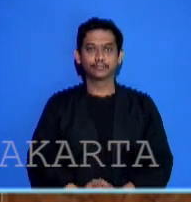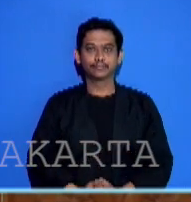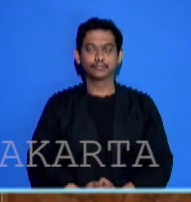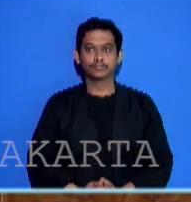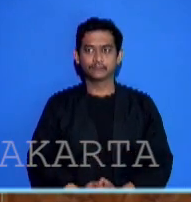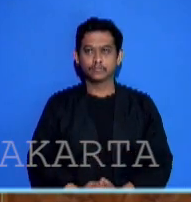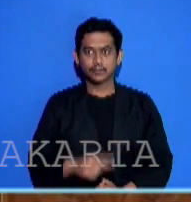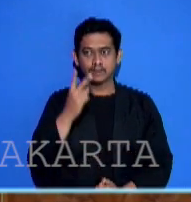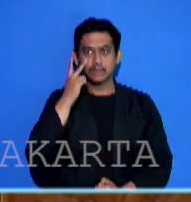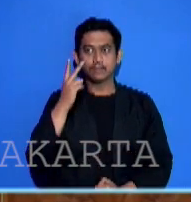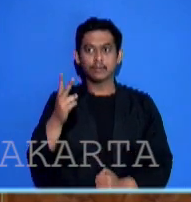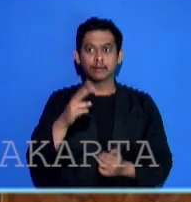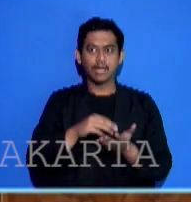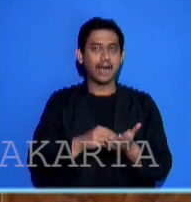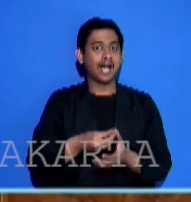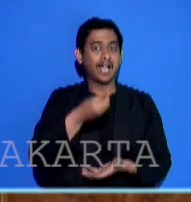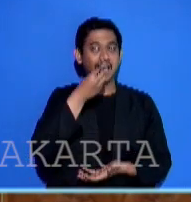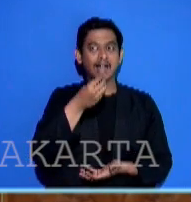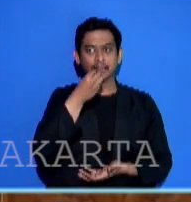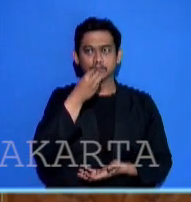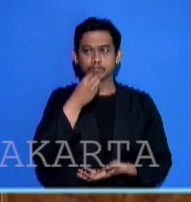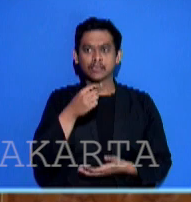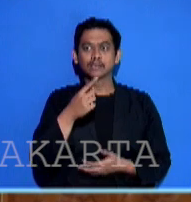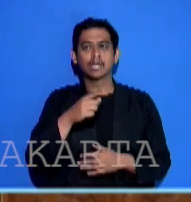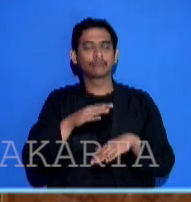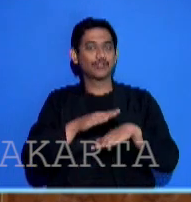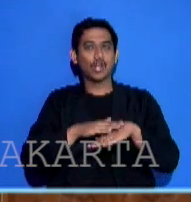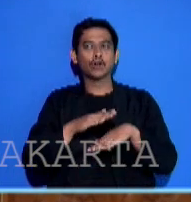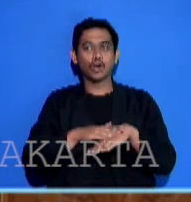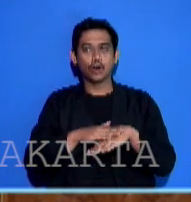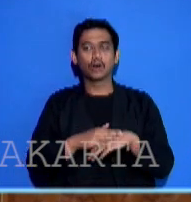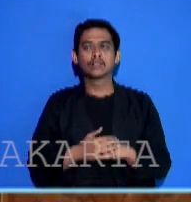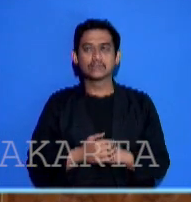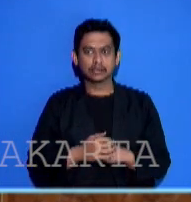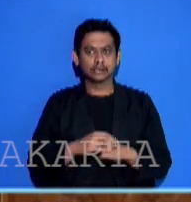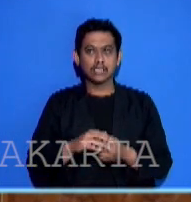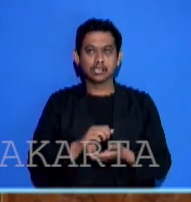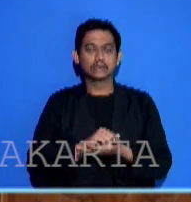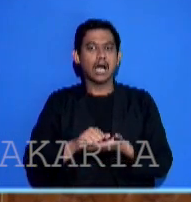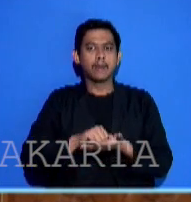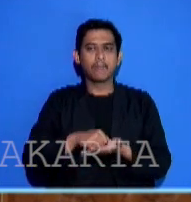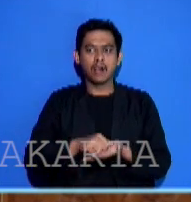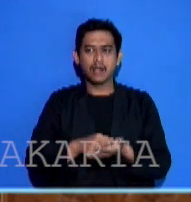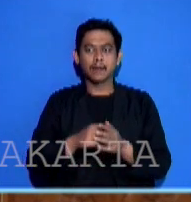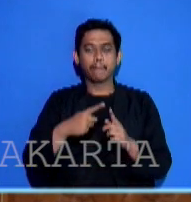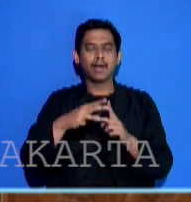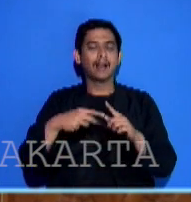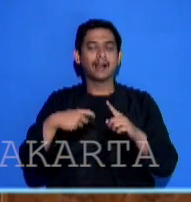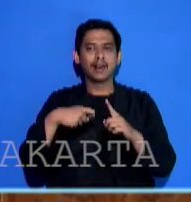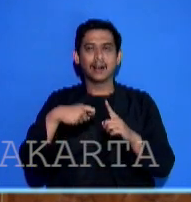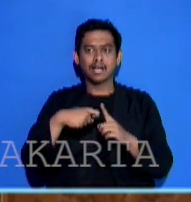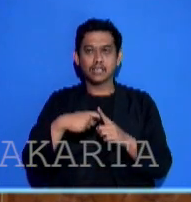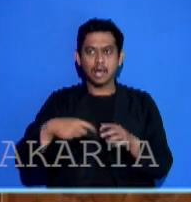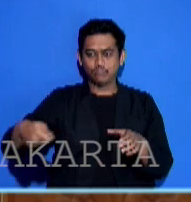Para pamirsa, daharan lan jajanan tradisional kadosto sambal cabuk Dawet Garut enggo legondo